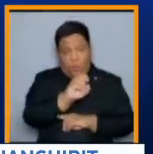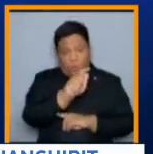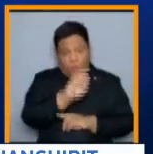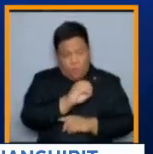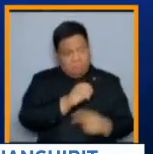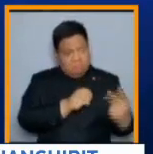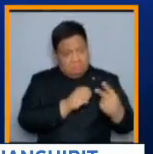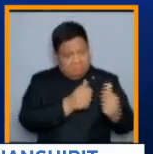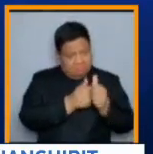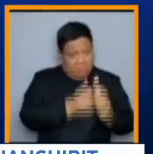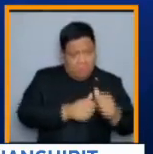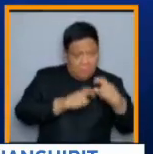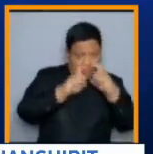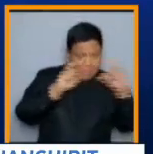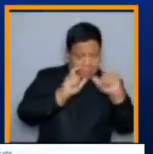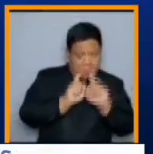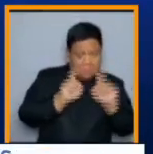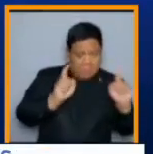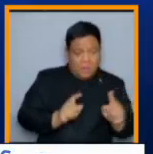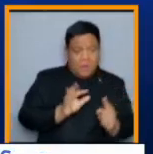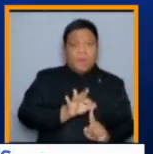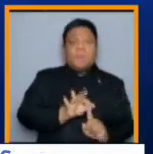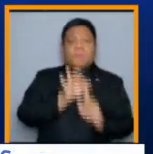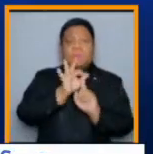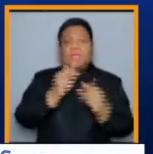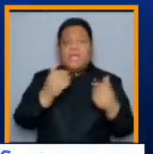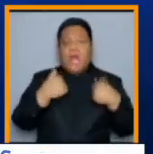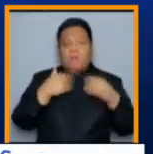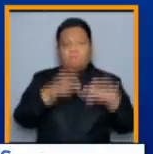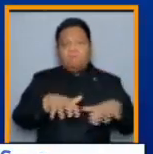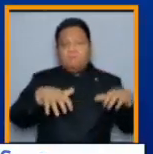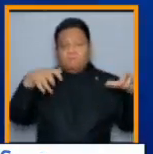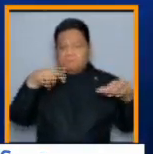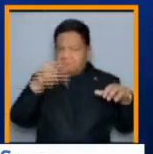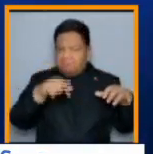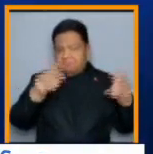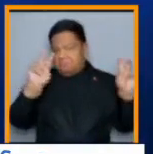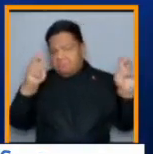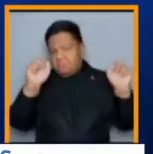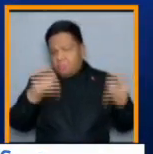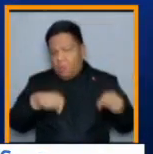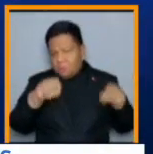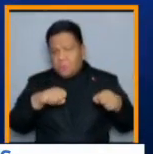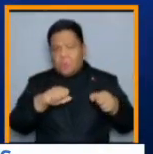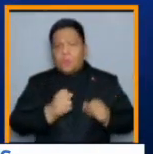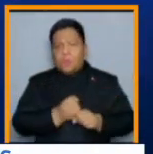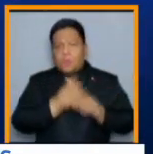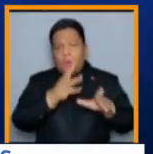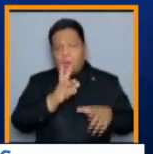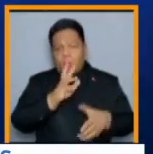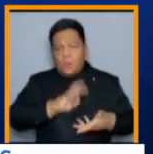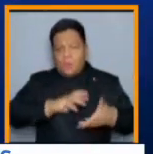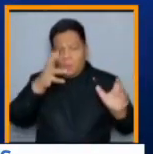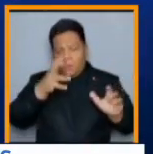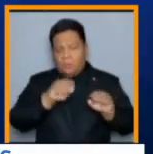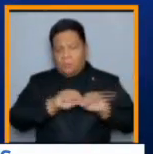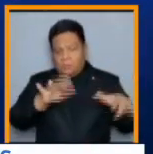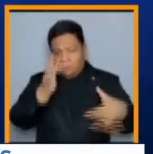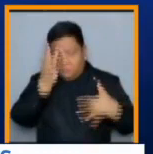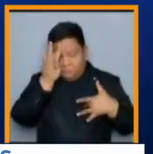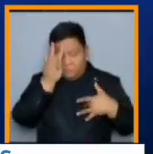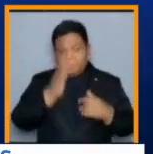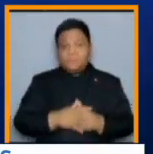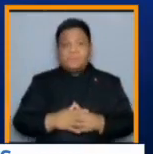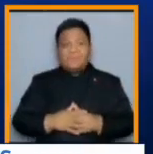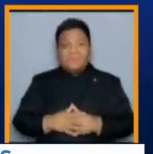lalo na kapag nasa aktibidad na maituturing na super spreader. Kaugnay sa petisyon ng partido ni Pangulong Duterte na buksan muli